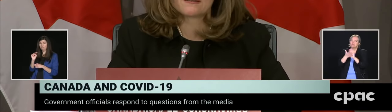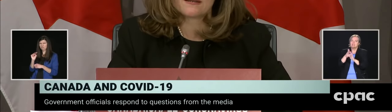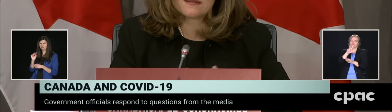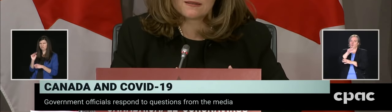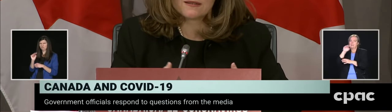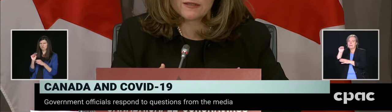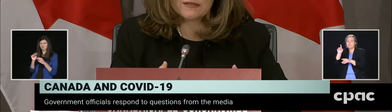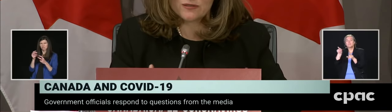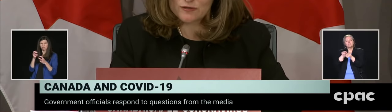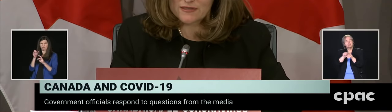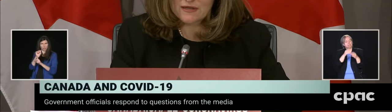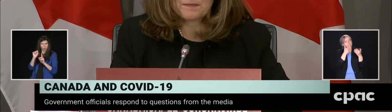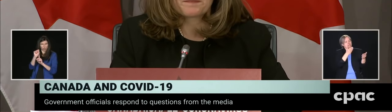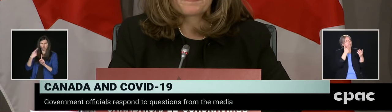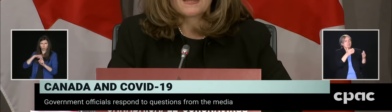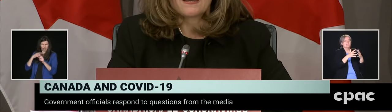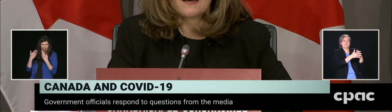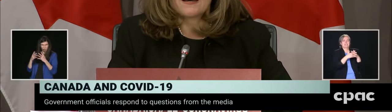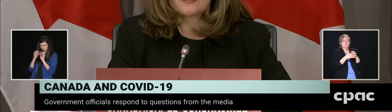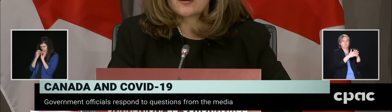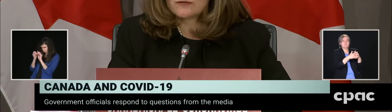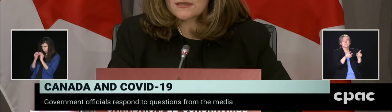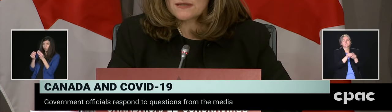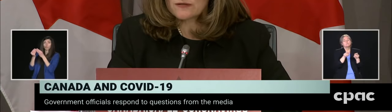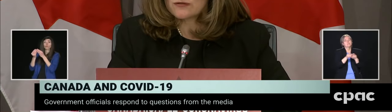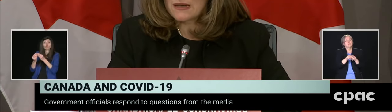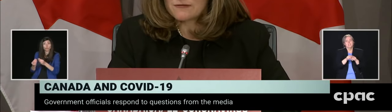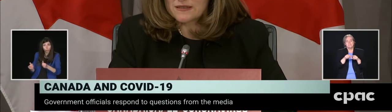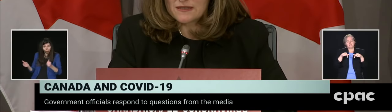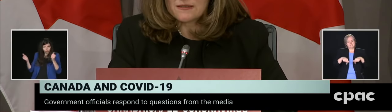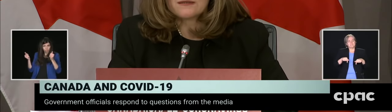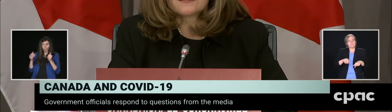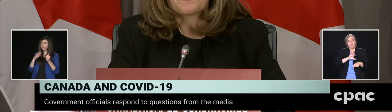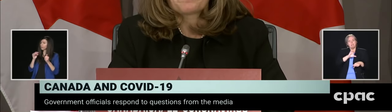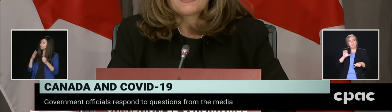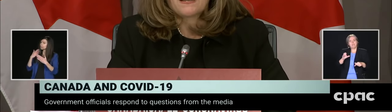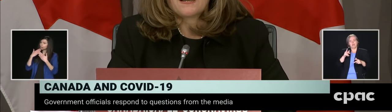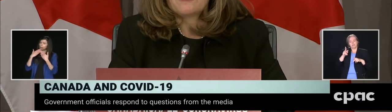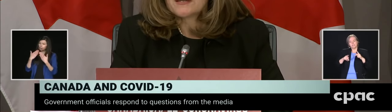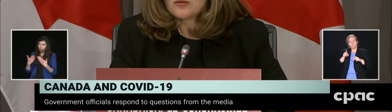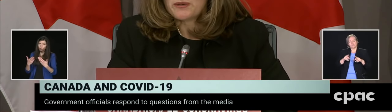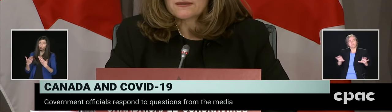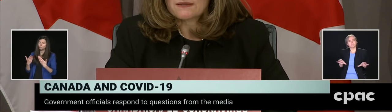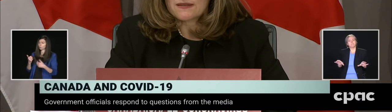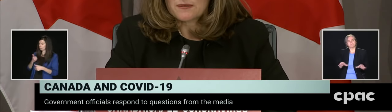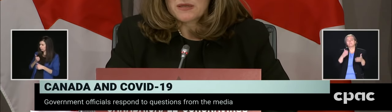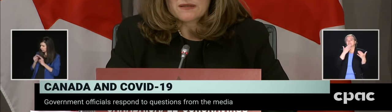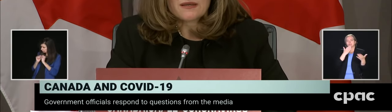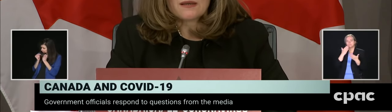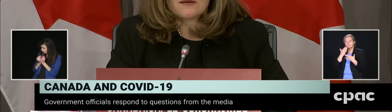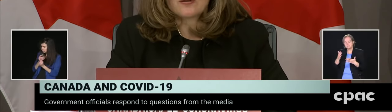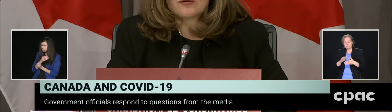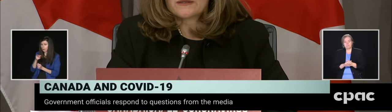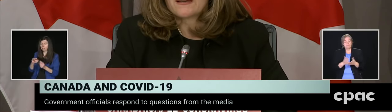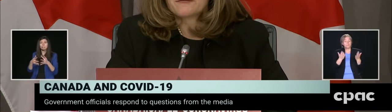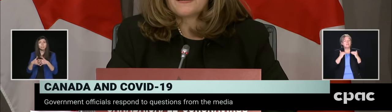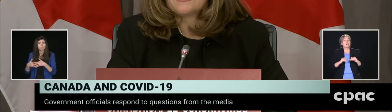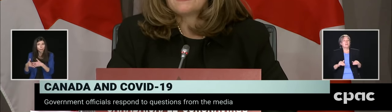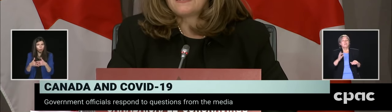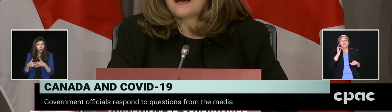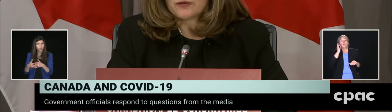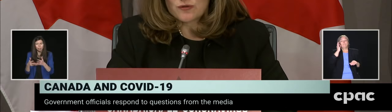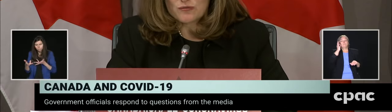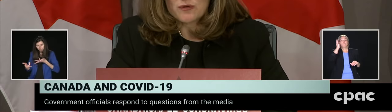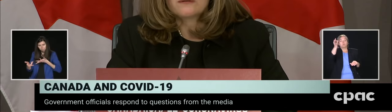l'équipe Canada qui a travaillé sur ça. Concernant l'avenir, avec nos partenaires américains, on a